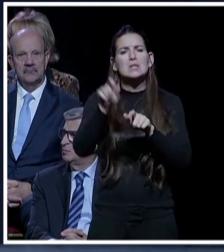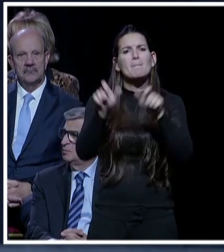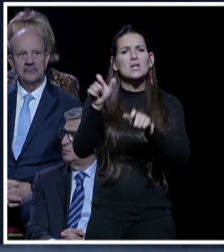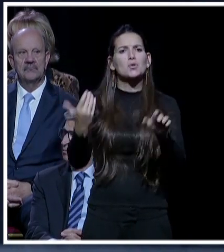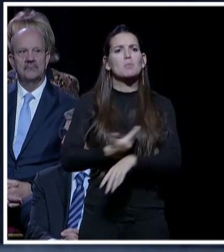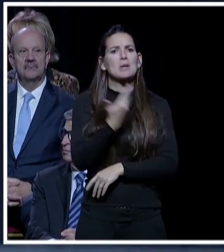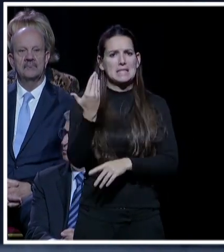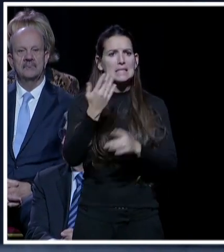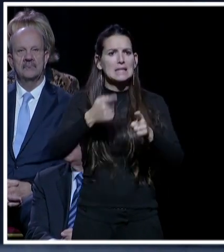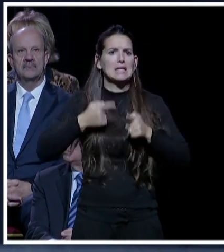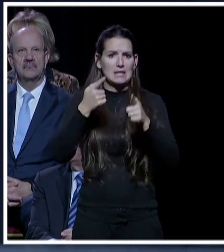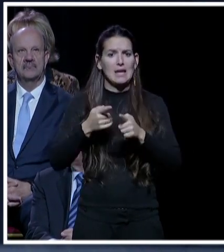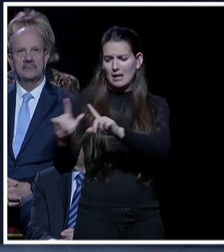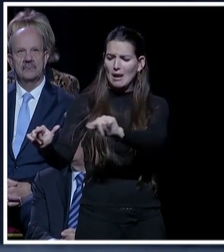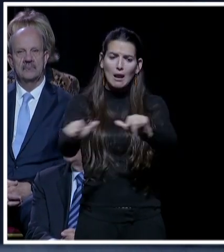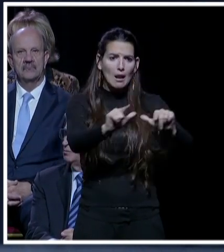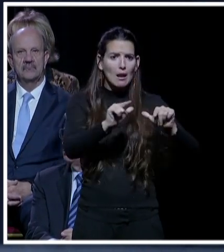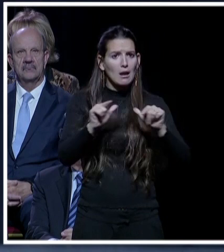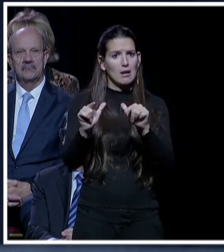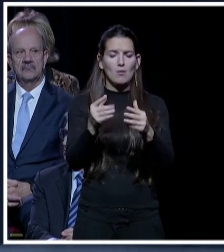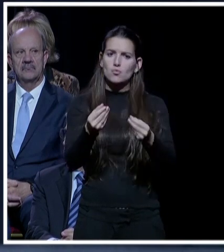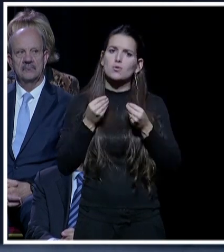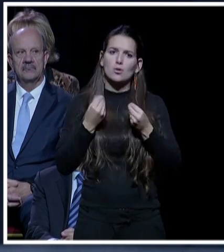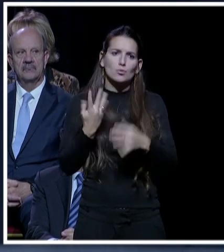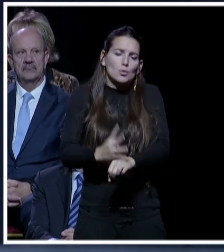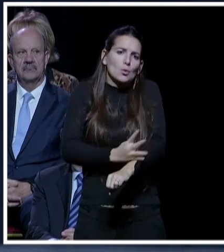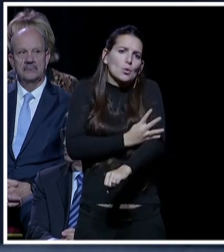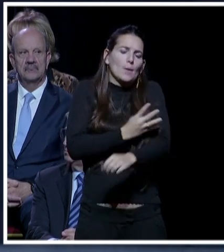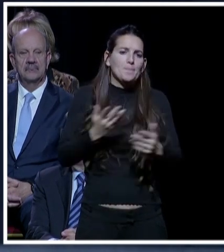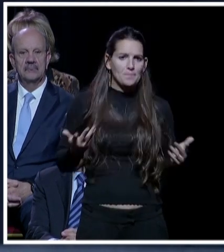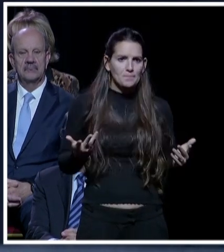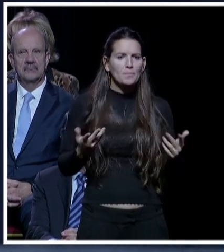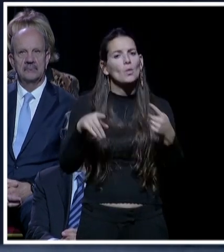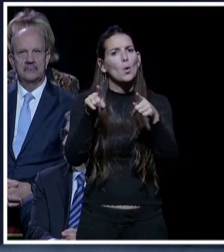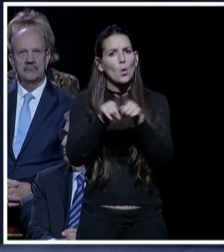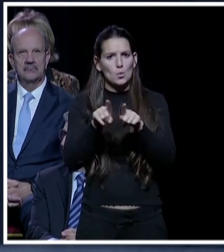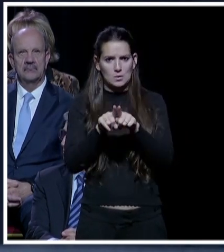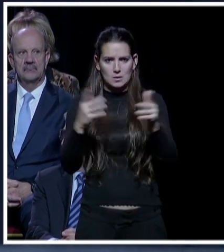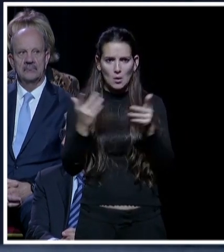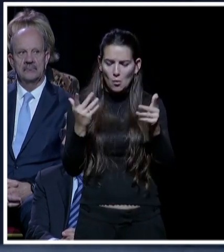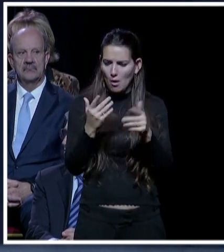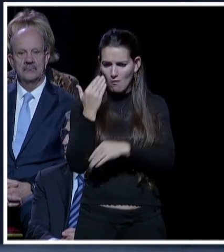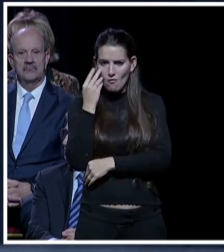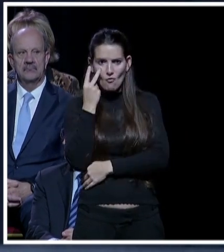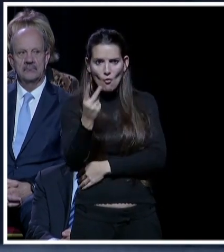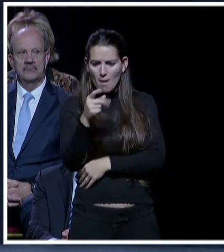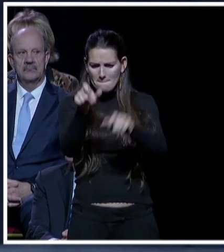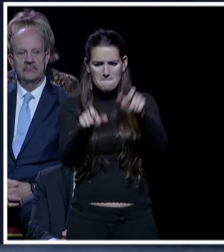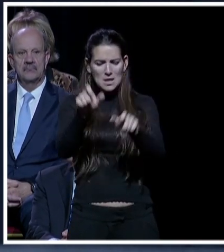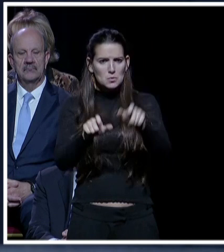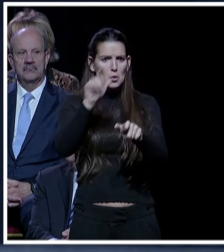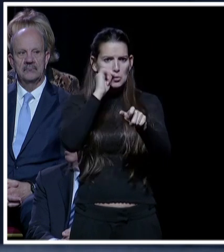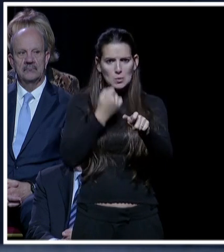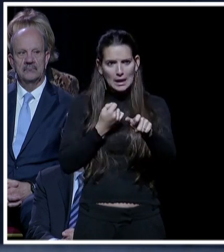de nous recueillir face au mur des héros. Nous avons reçu une leçon de courage en voyant le sens du devoir de ces Ukrainiens